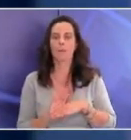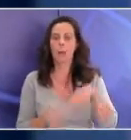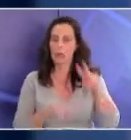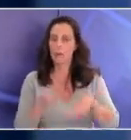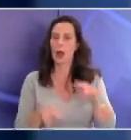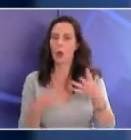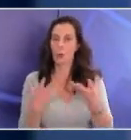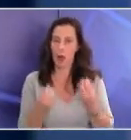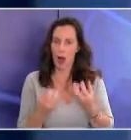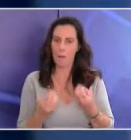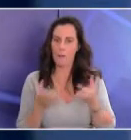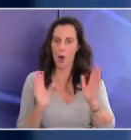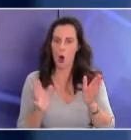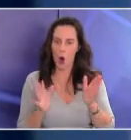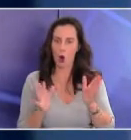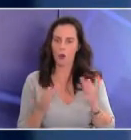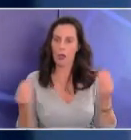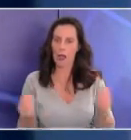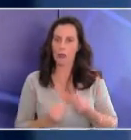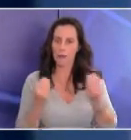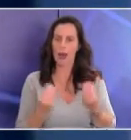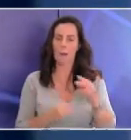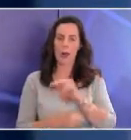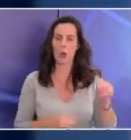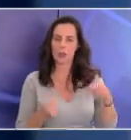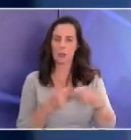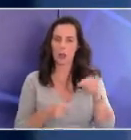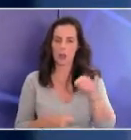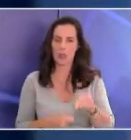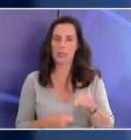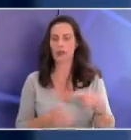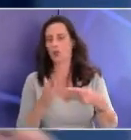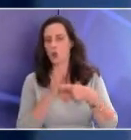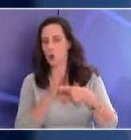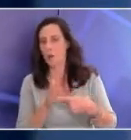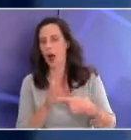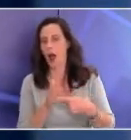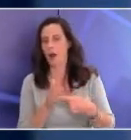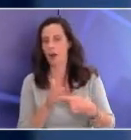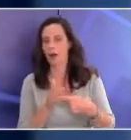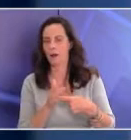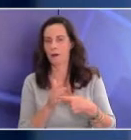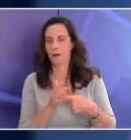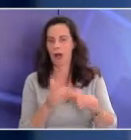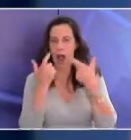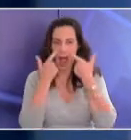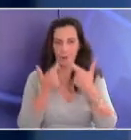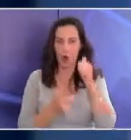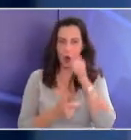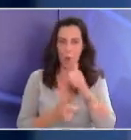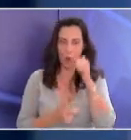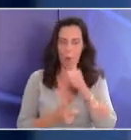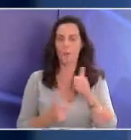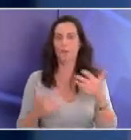וטיפלנו בהרבה מאוד עניינים בנושא הזה, כמו אכיפה יומיומית בנושא